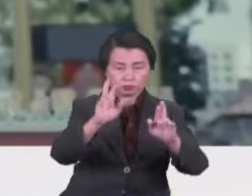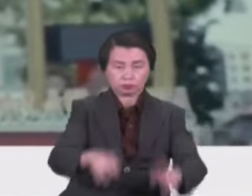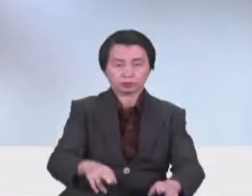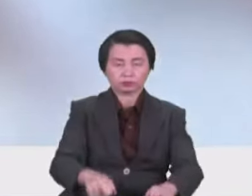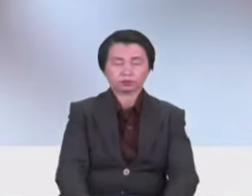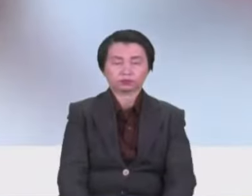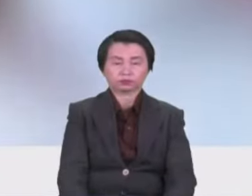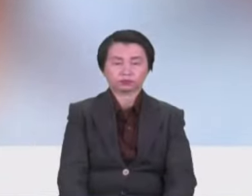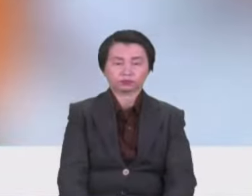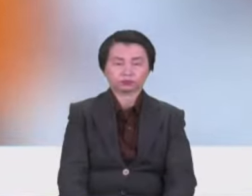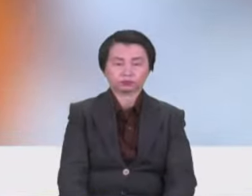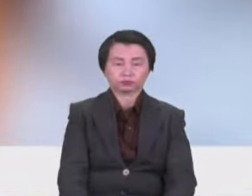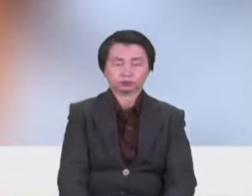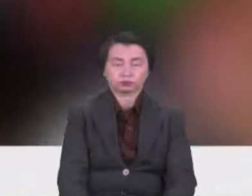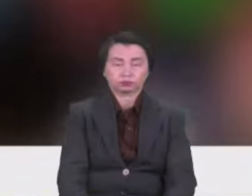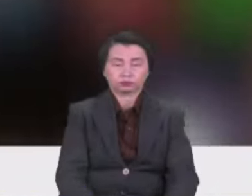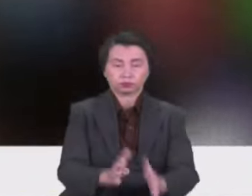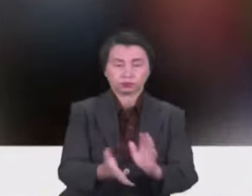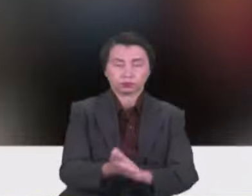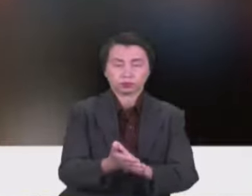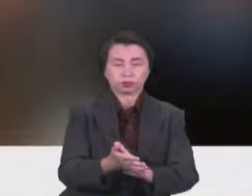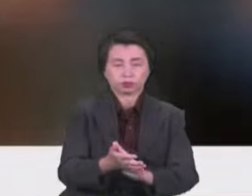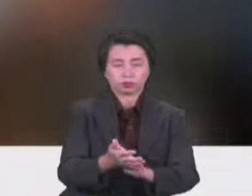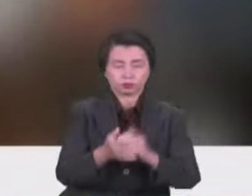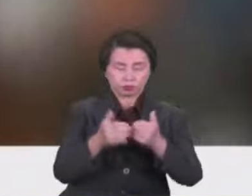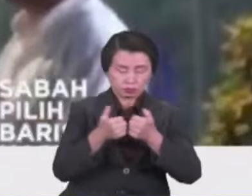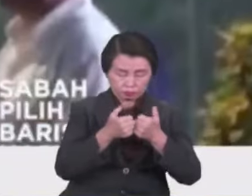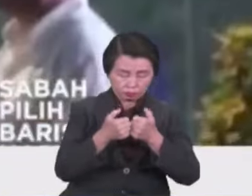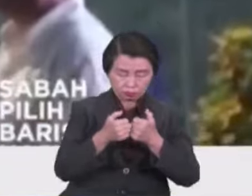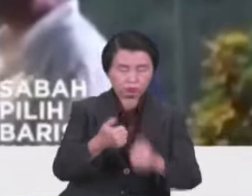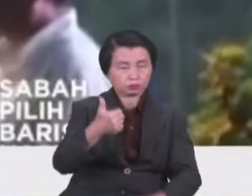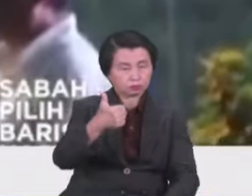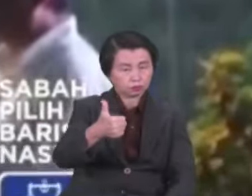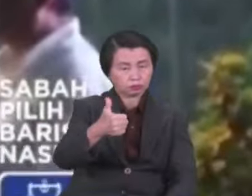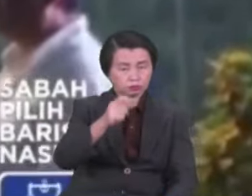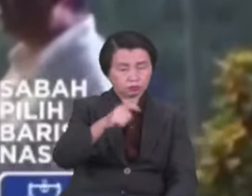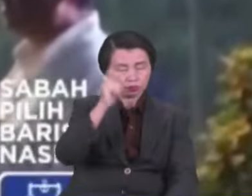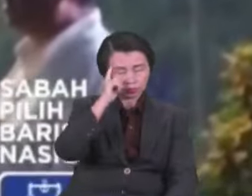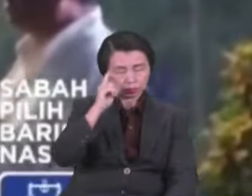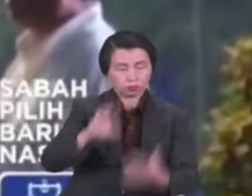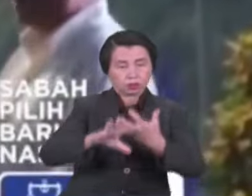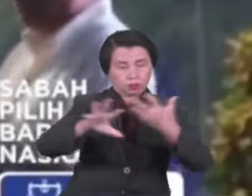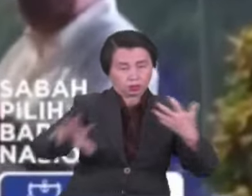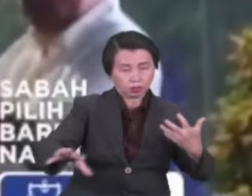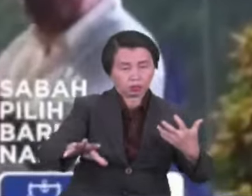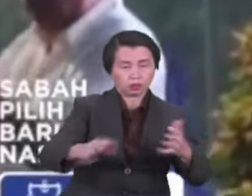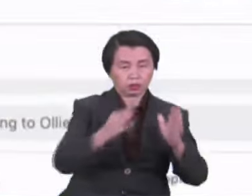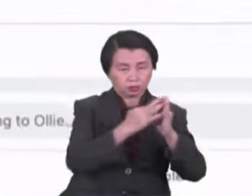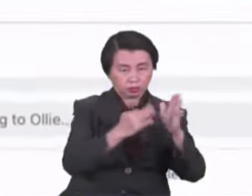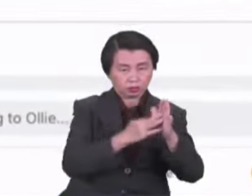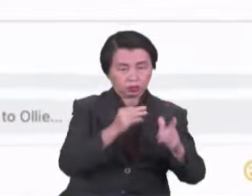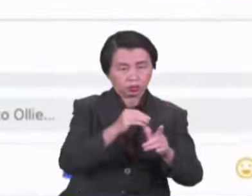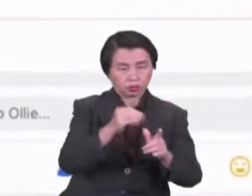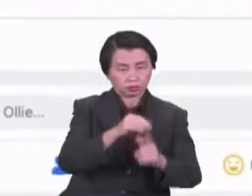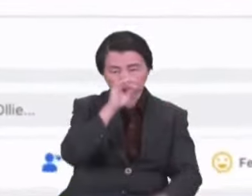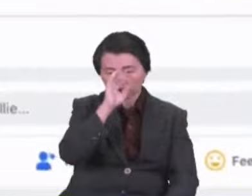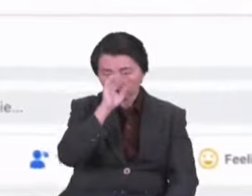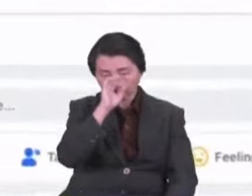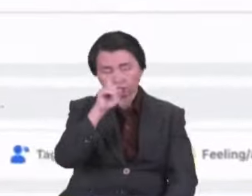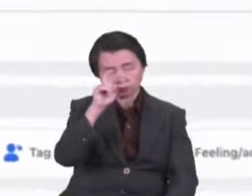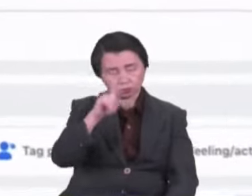sendiri. Oleh itu, jadilah pengguna media sosial yang bijak, tahu asingkan fakta ataupun auta.